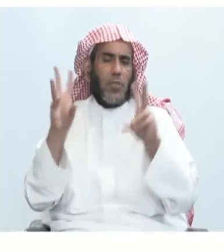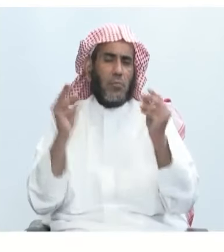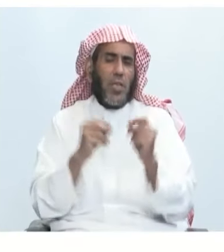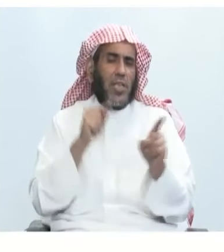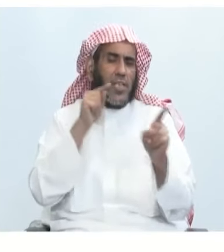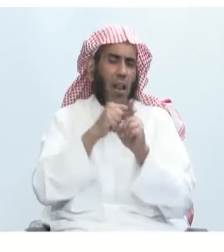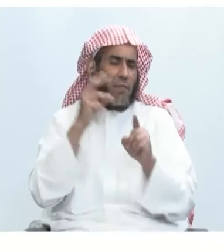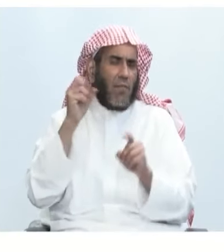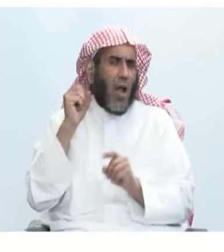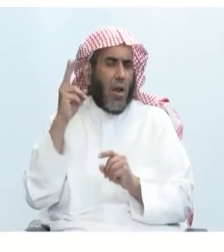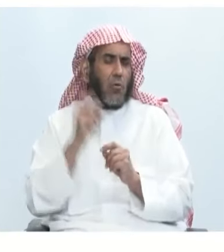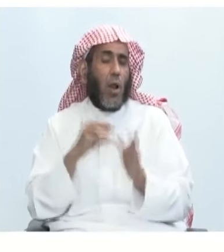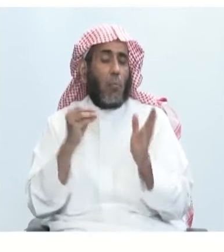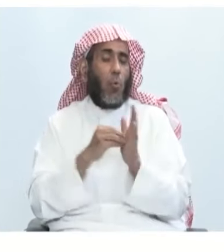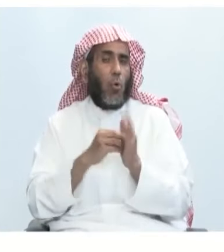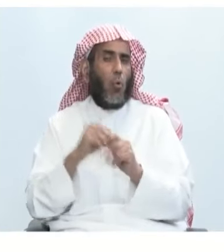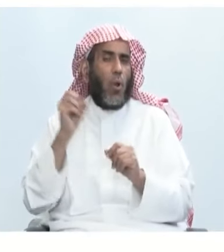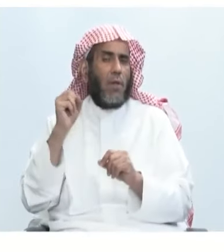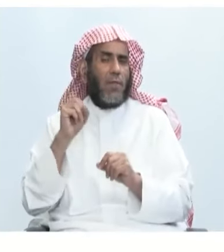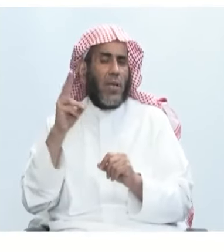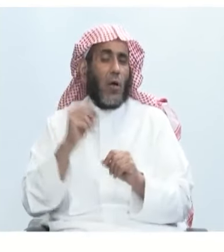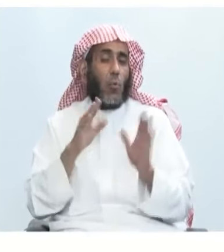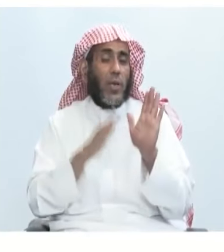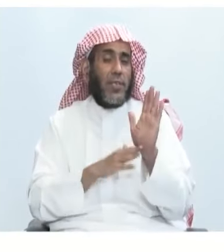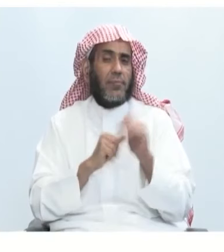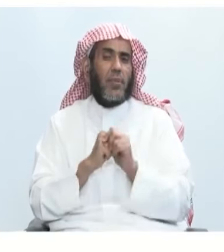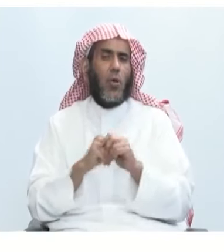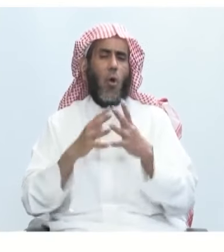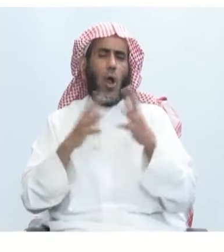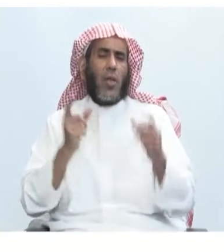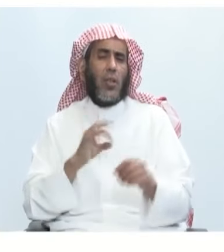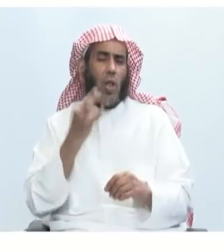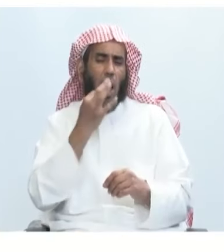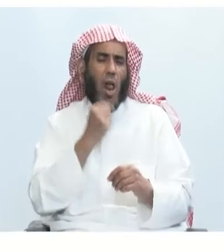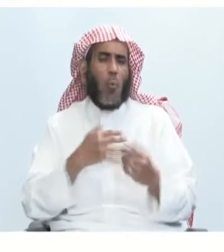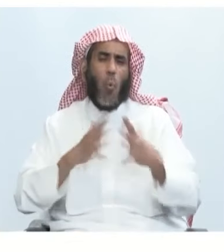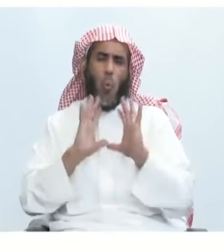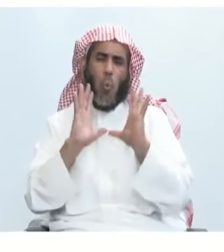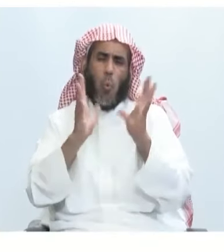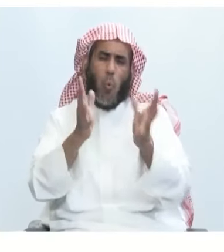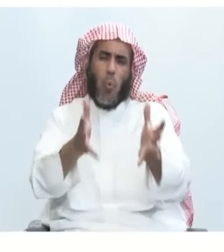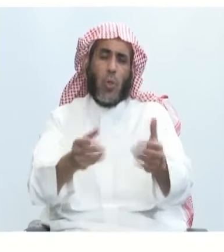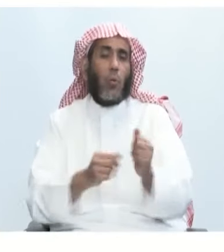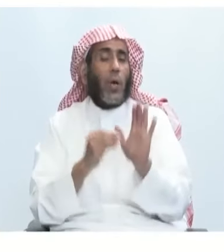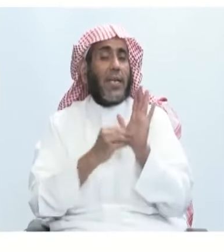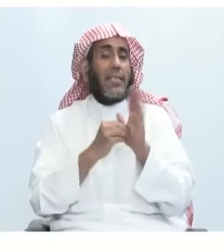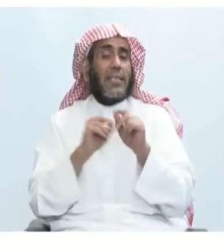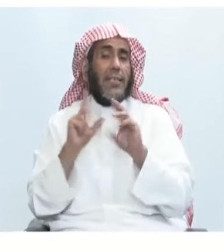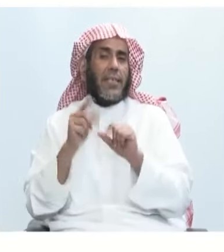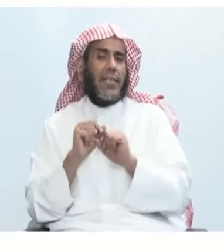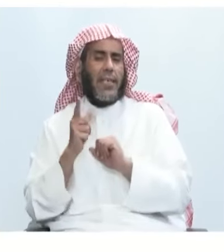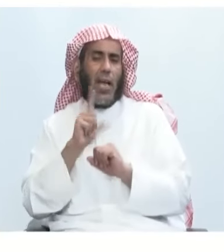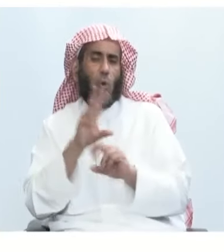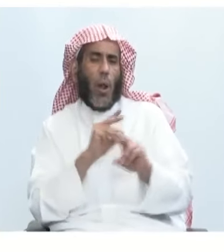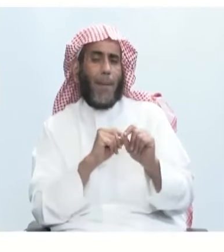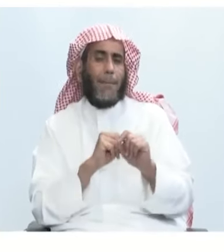لاسال افكارك هنا الموضوع والفكره والنص هنا نقول مثلا كثره الكلام والثرثره والنص مثلا كان